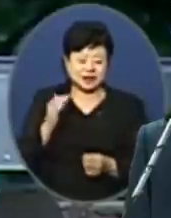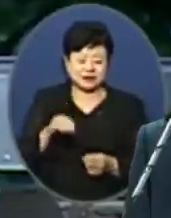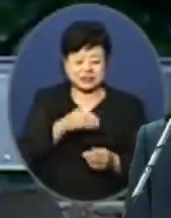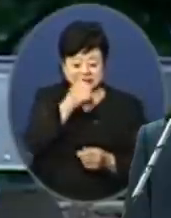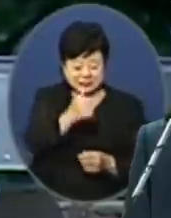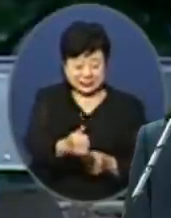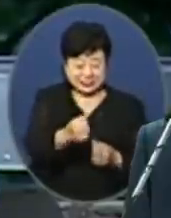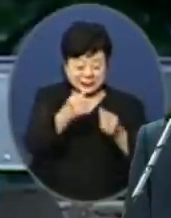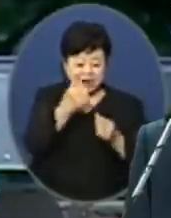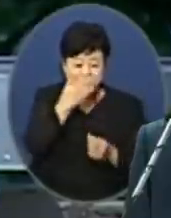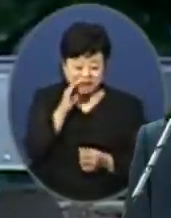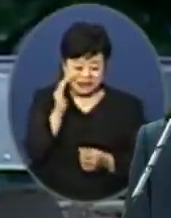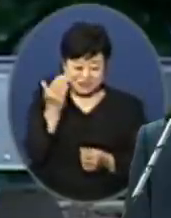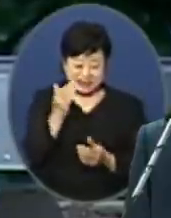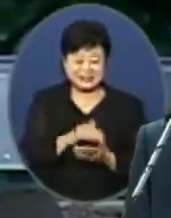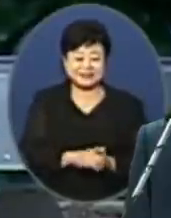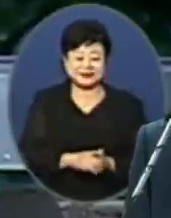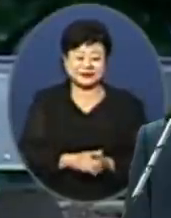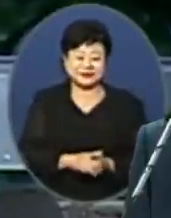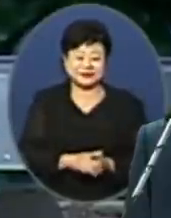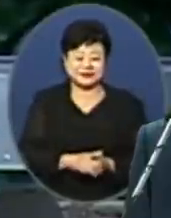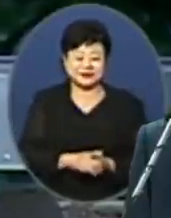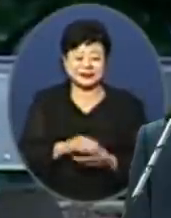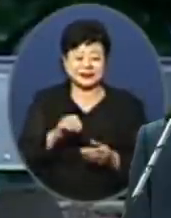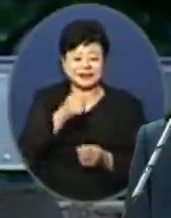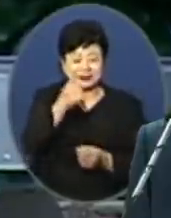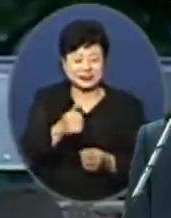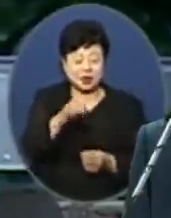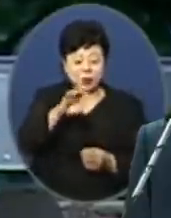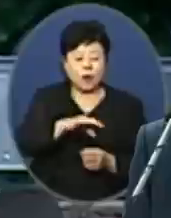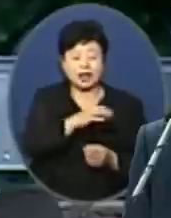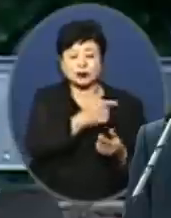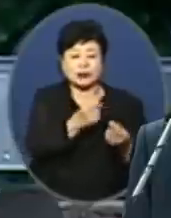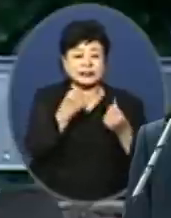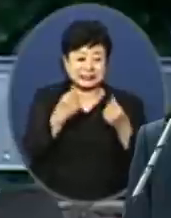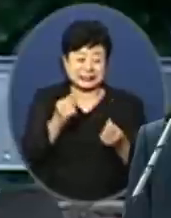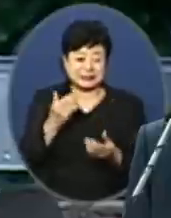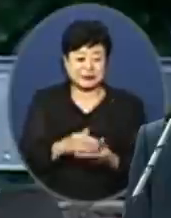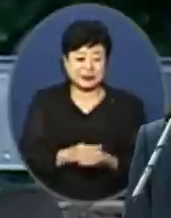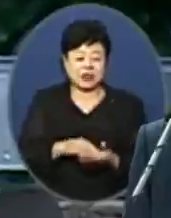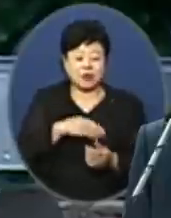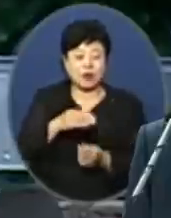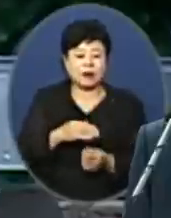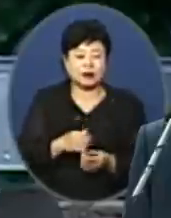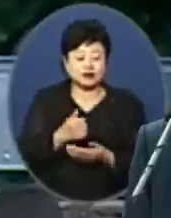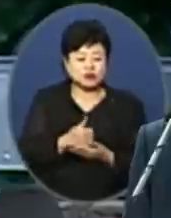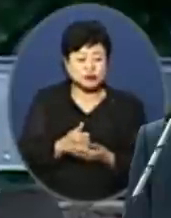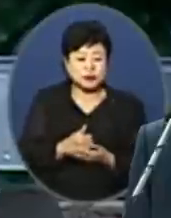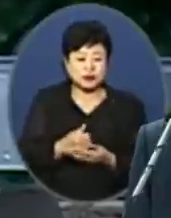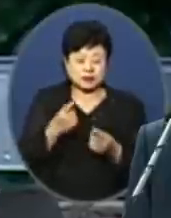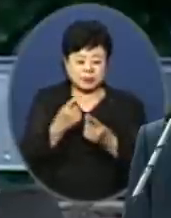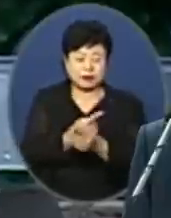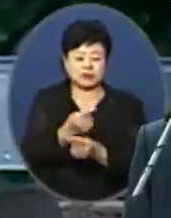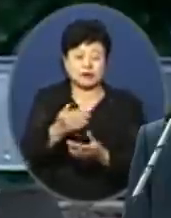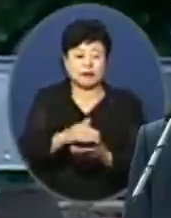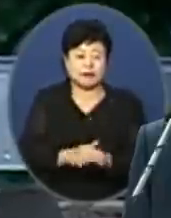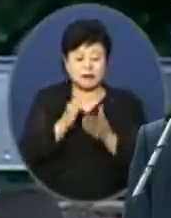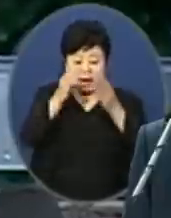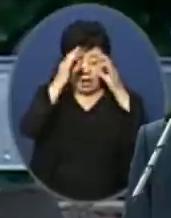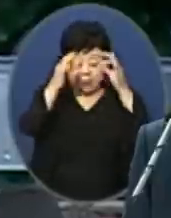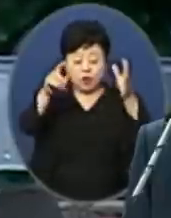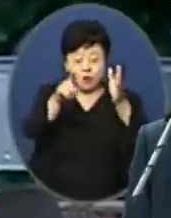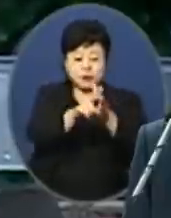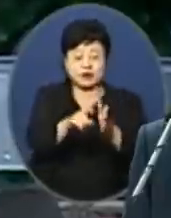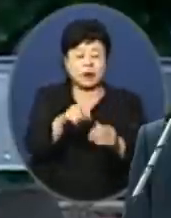제사장의 삶을 살아갈 수가 있는 것입니다. 세상에서는 왕처럼 사는 것입니다. 환경과 운명을 바라보고